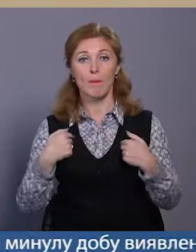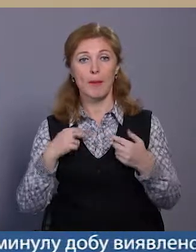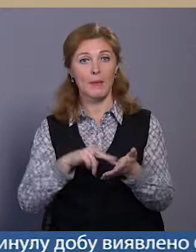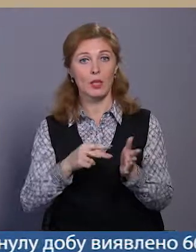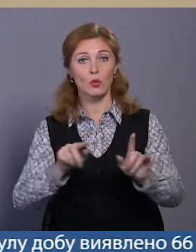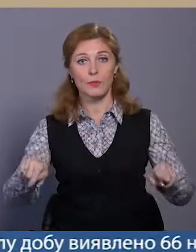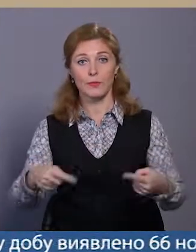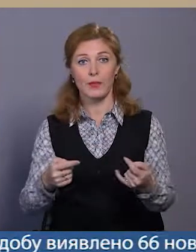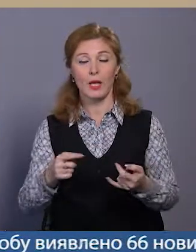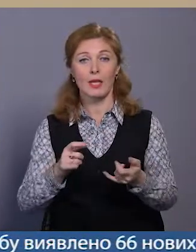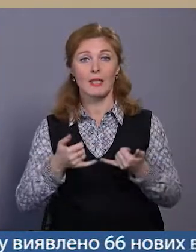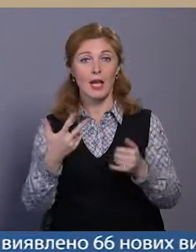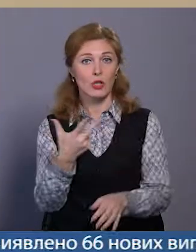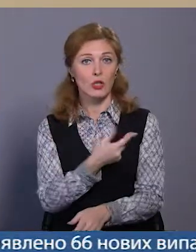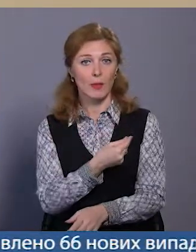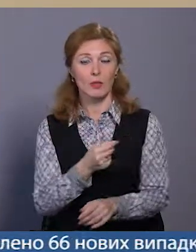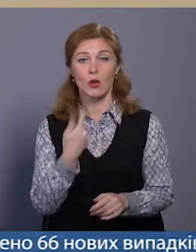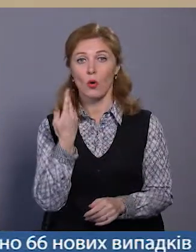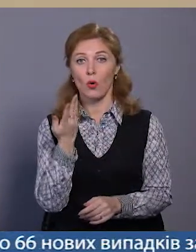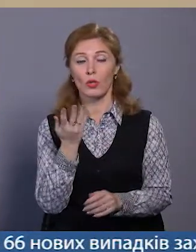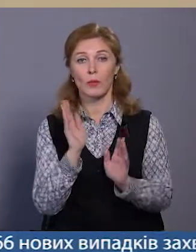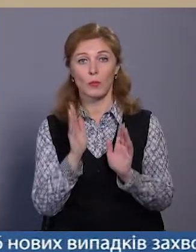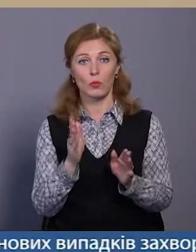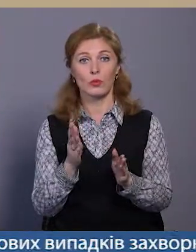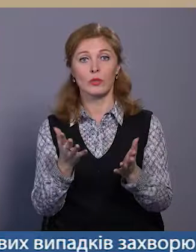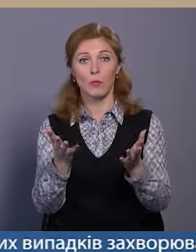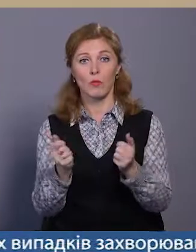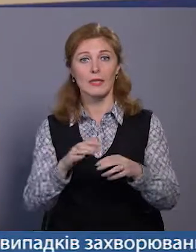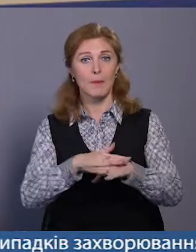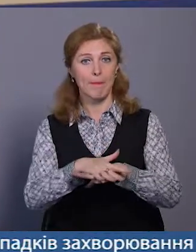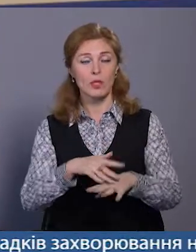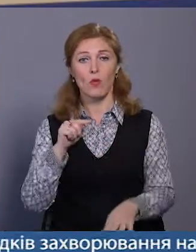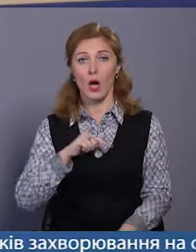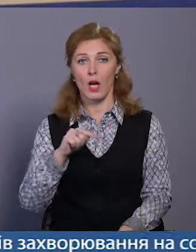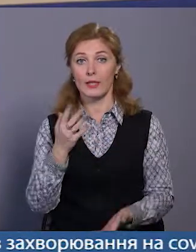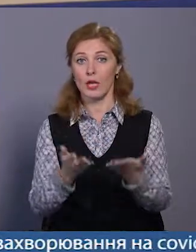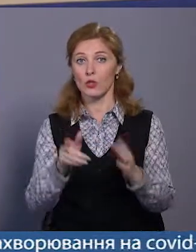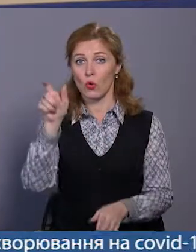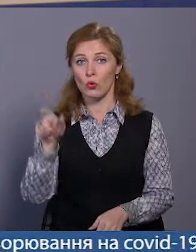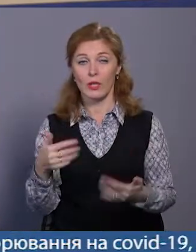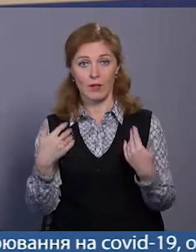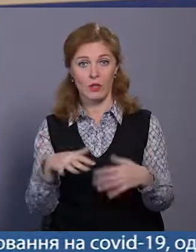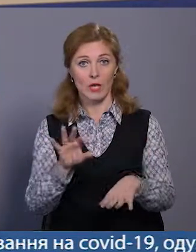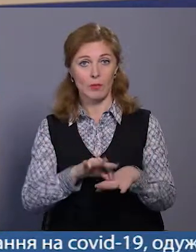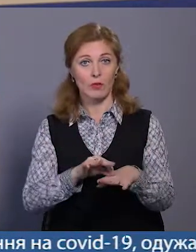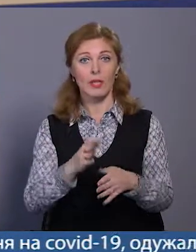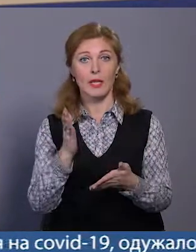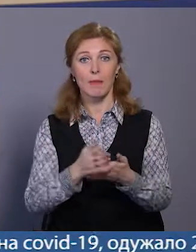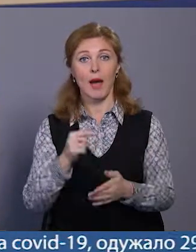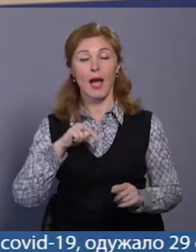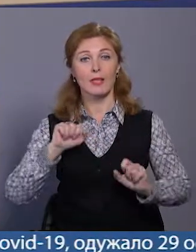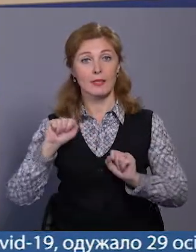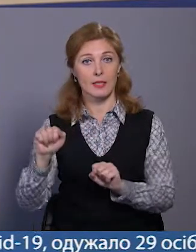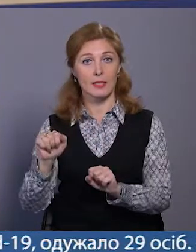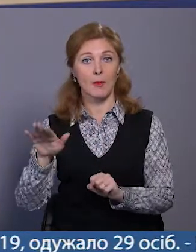пункт для щеплення, коли вже щеплення будуть набувати такого масового характеру. Якщо людина перехворіла, має антитіла, після